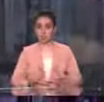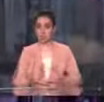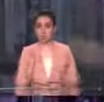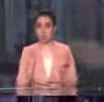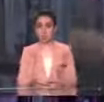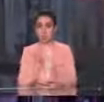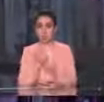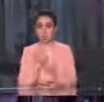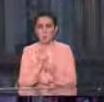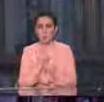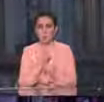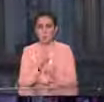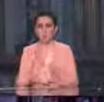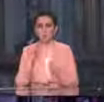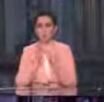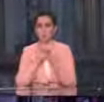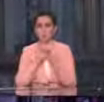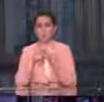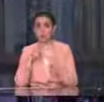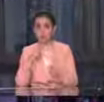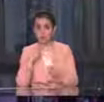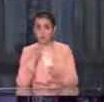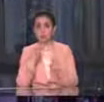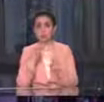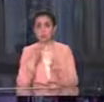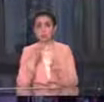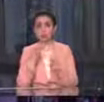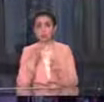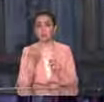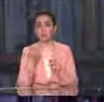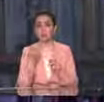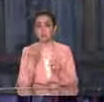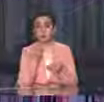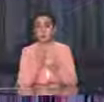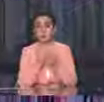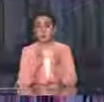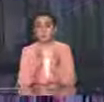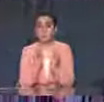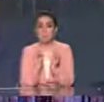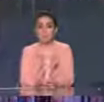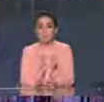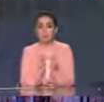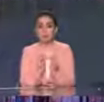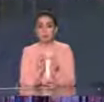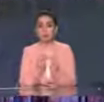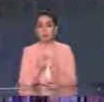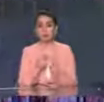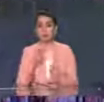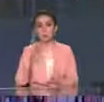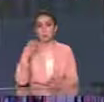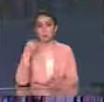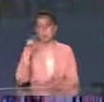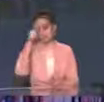малюсенький малюсенькие предполагает некое количество совершенно маленькая май месяц